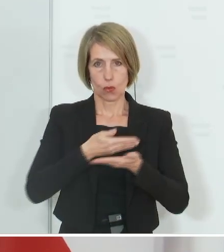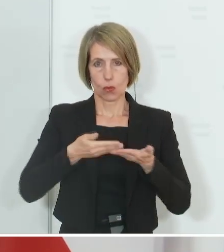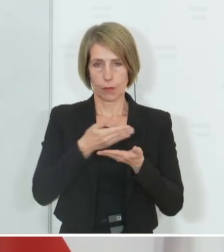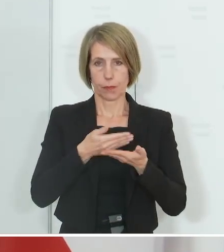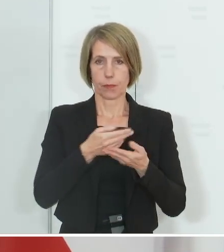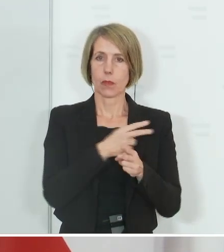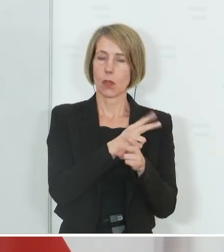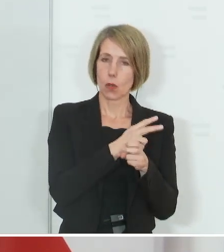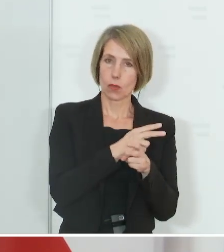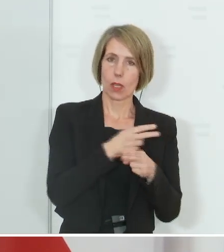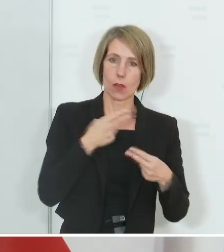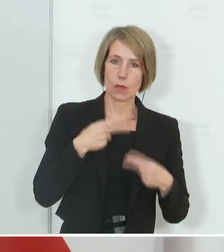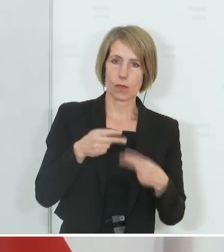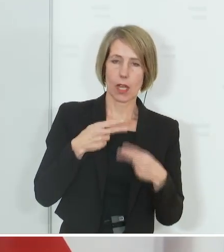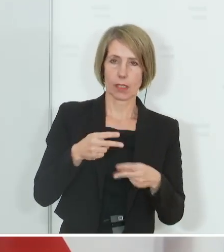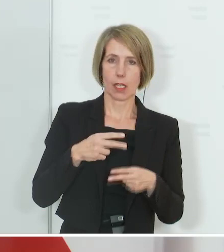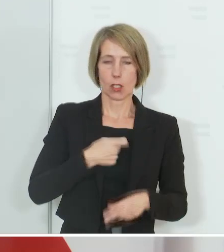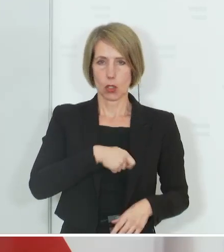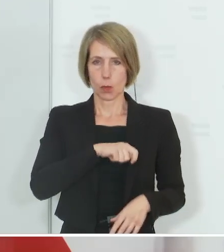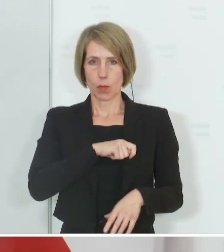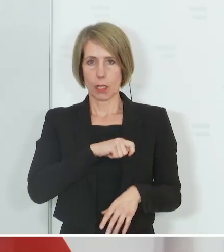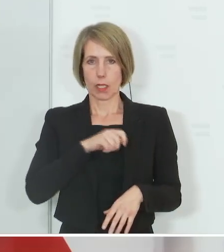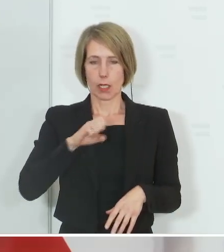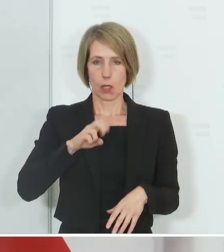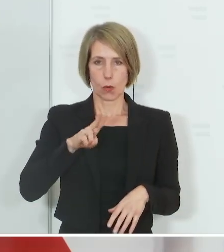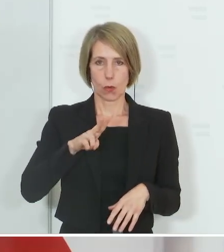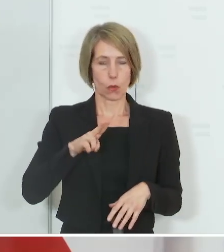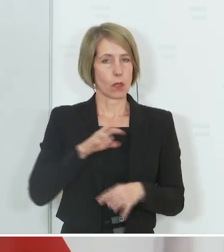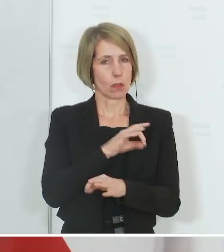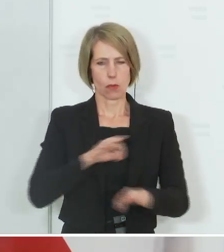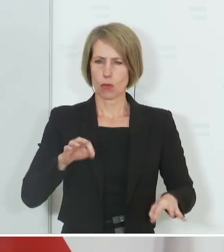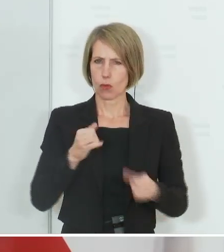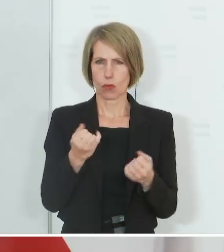Österreich wird Spanien beim Ratsvorsitz so gut als möglich unterstützen.